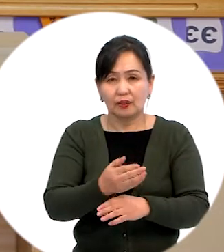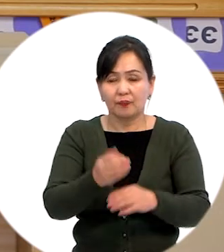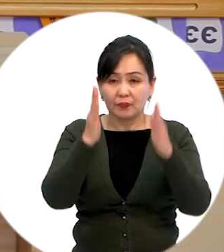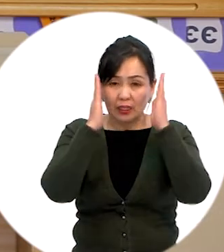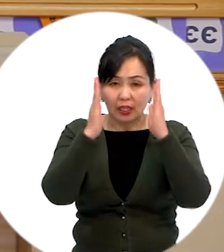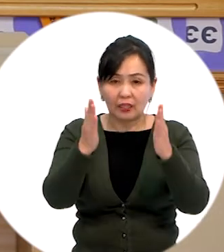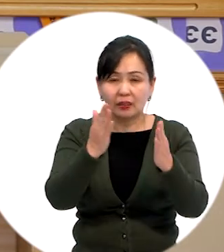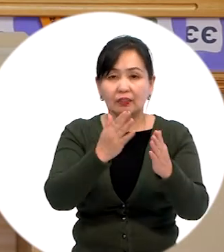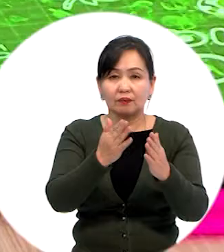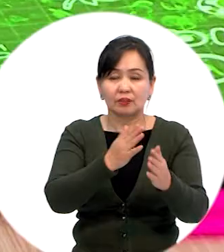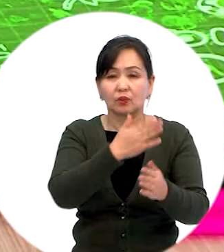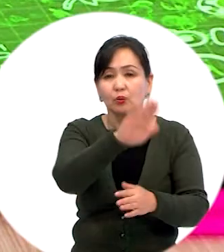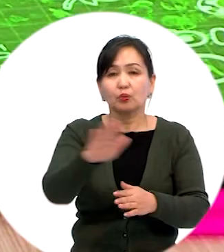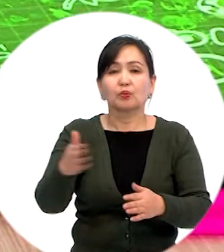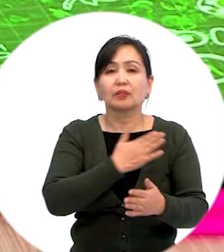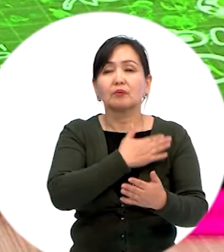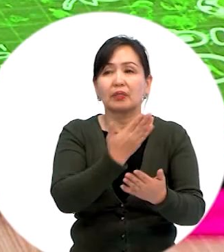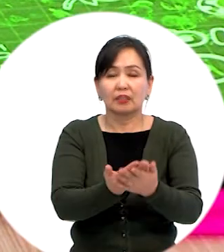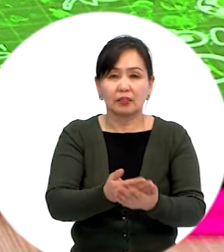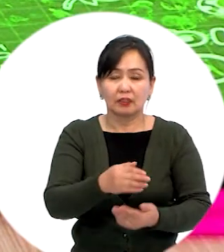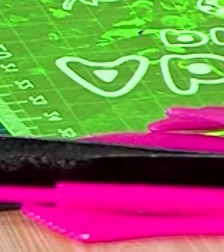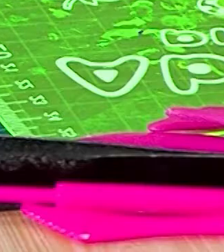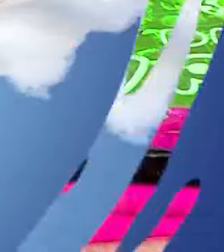тавьсан хүүхдүүдэд баярлаа.